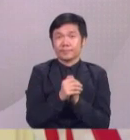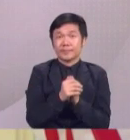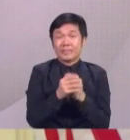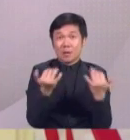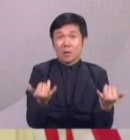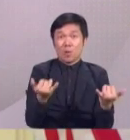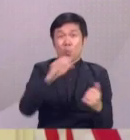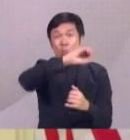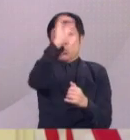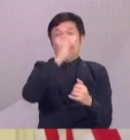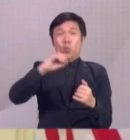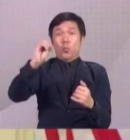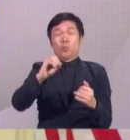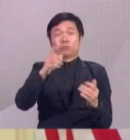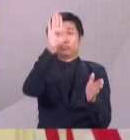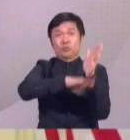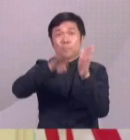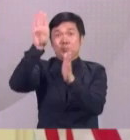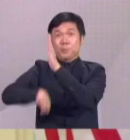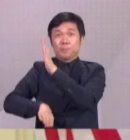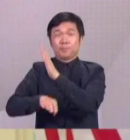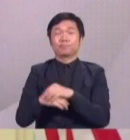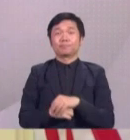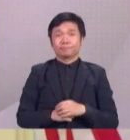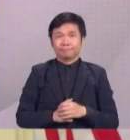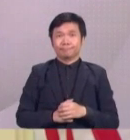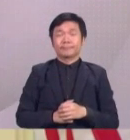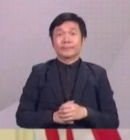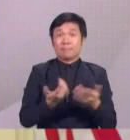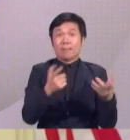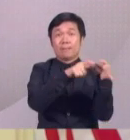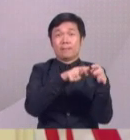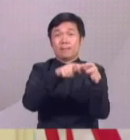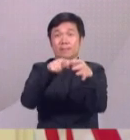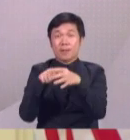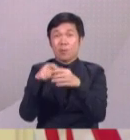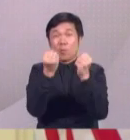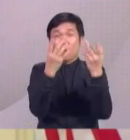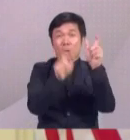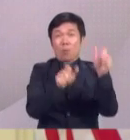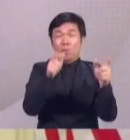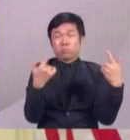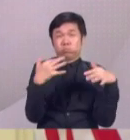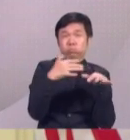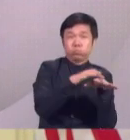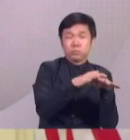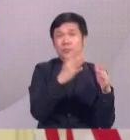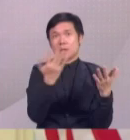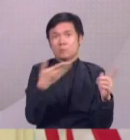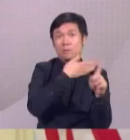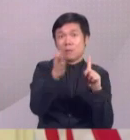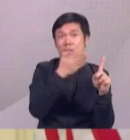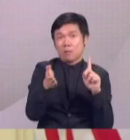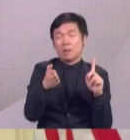mengadakan jualan murah dan sebagainya, supaya kalau kita takut berlakunya pelanggaran pematuhan PKP ini.